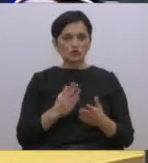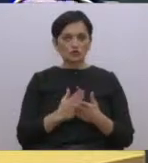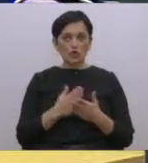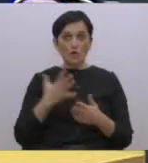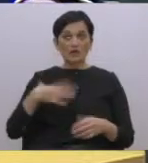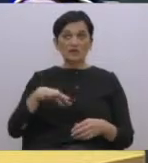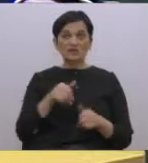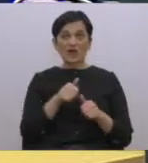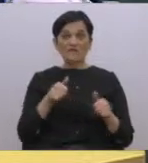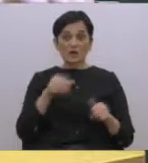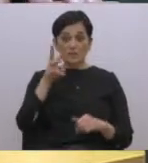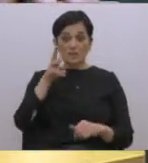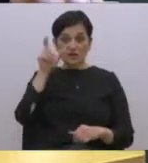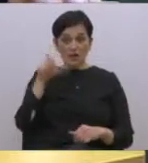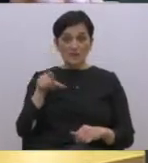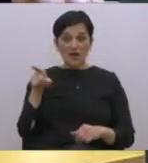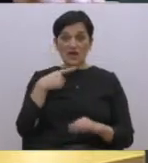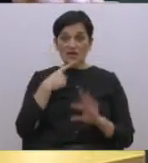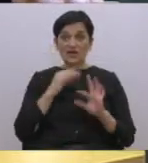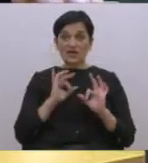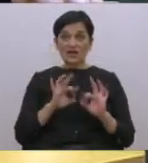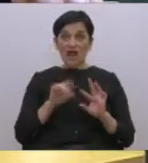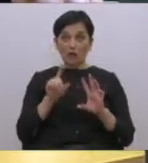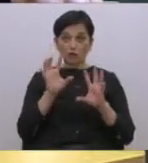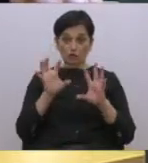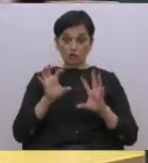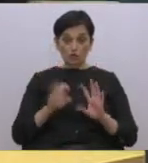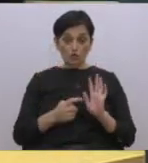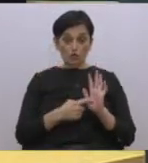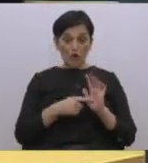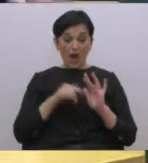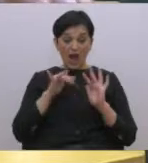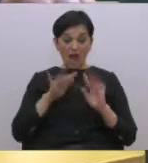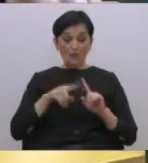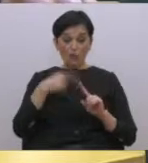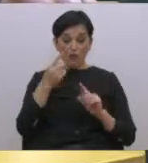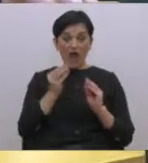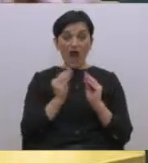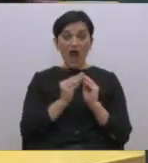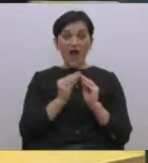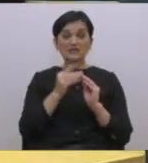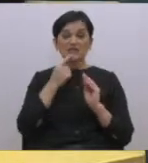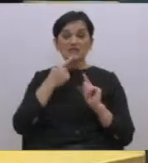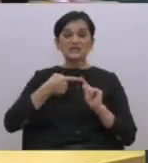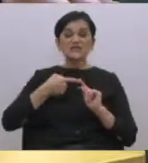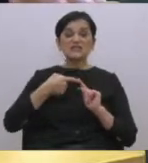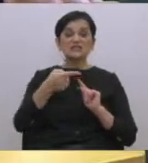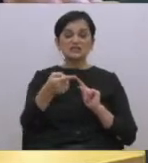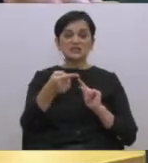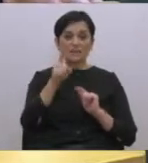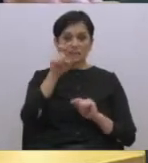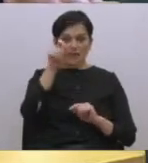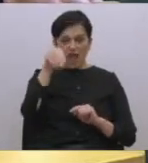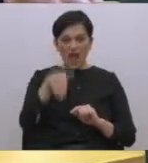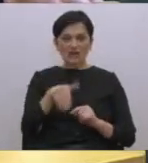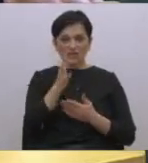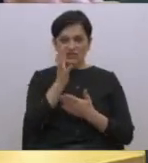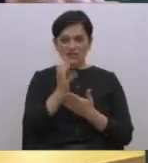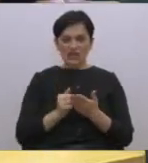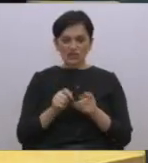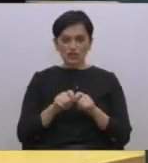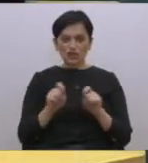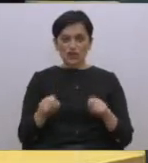Საქართველოს პრემიერ-მინისტრმა განაცხადა, რომ ამ კოდექსის ამოქმედების შემდეგ 10 წელი მაინც დაგვჭირდება, რომ 100.000-იანი რეზერვი